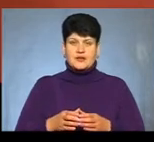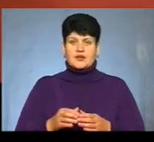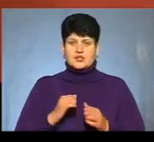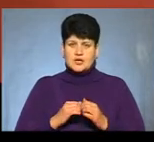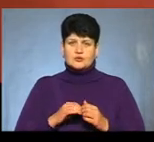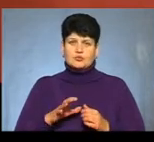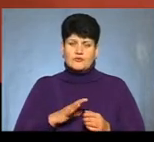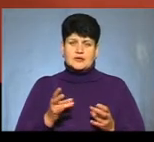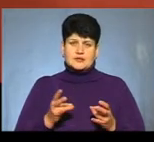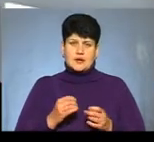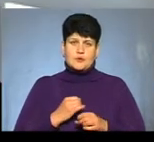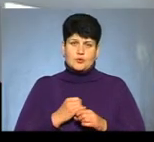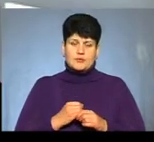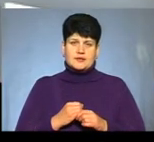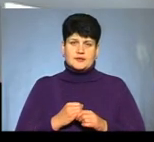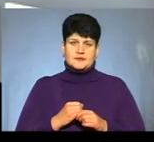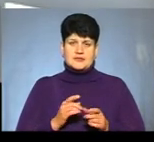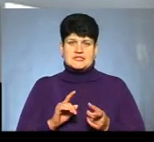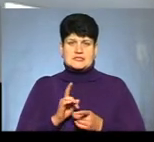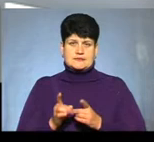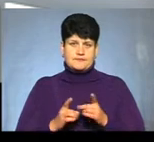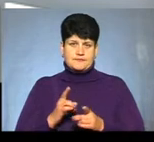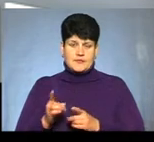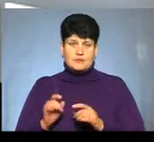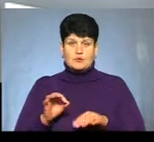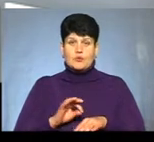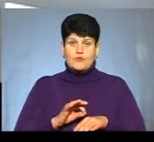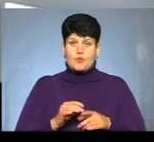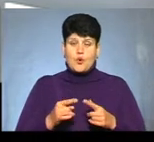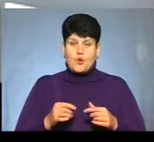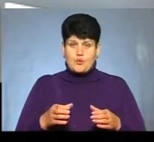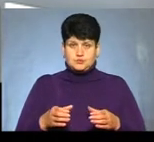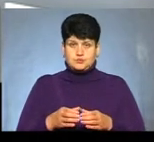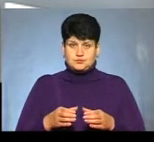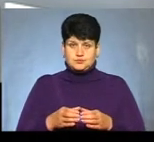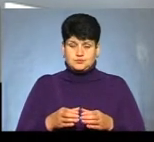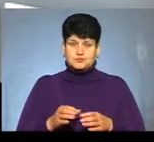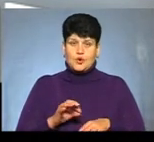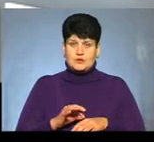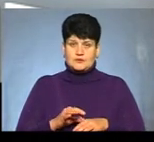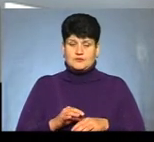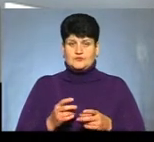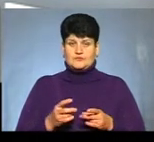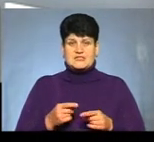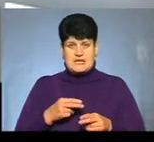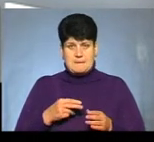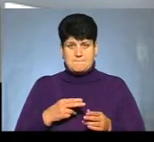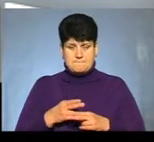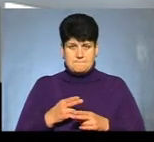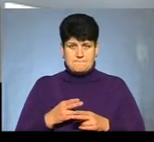може часом треба робити переливання крові, може це хворому організму це і допоможе. А якщо він здоровий, то для